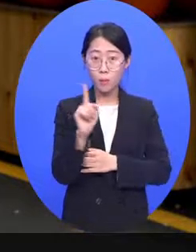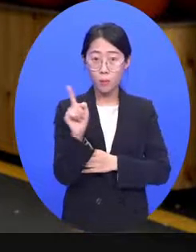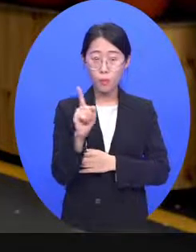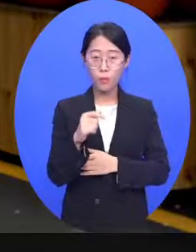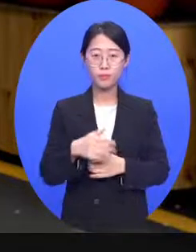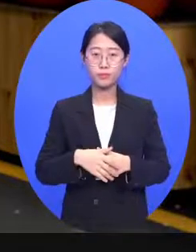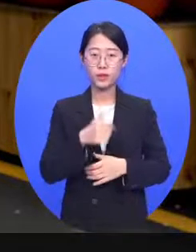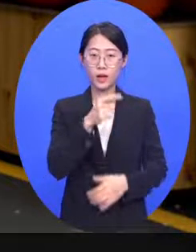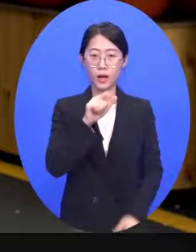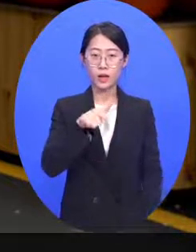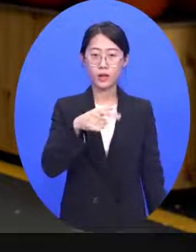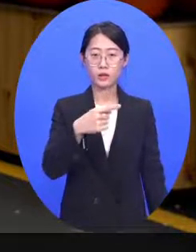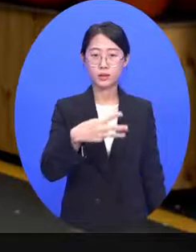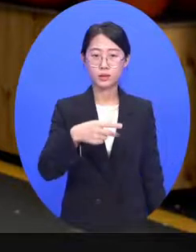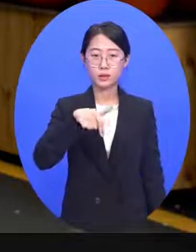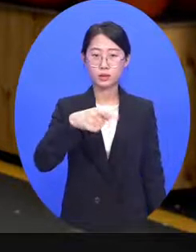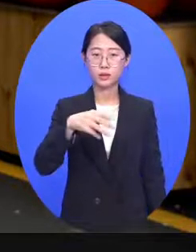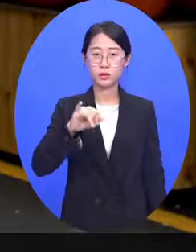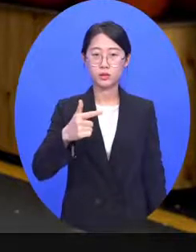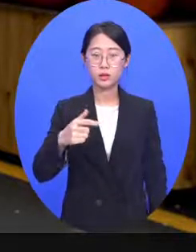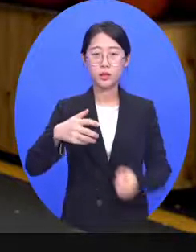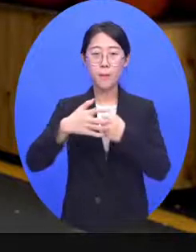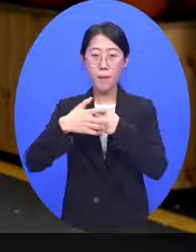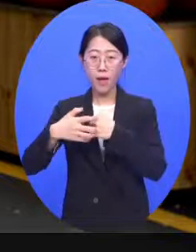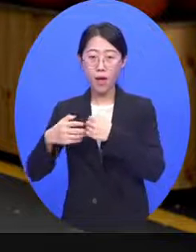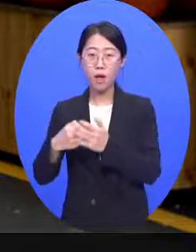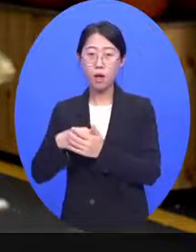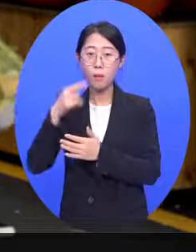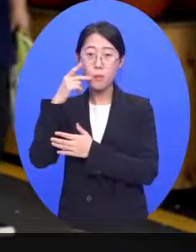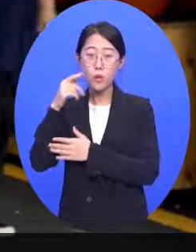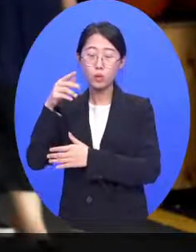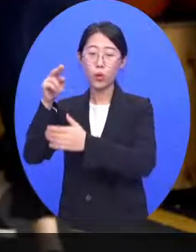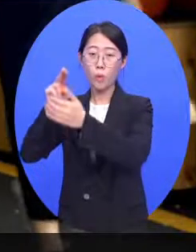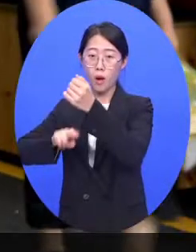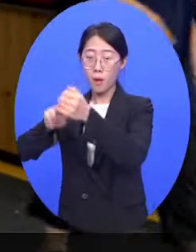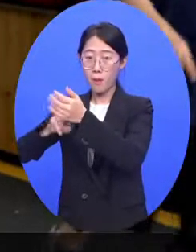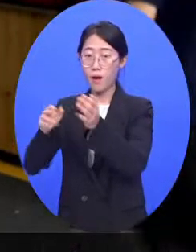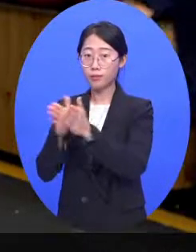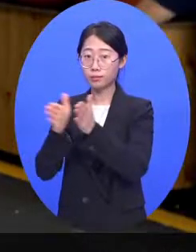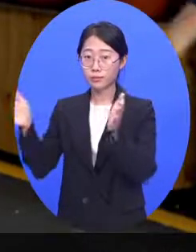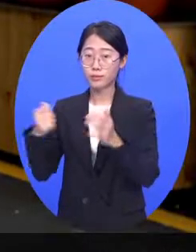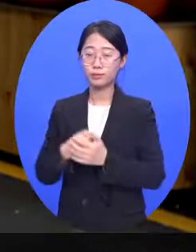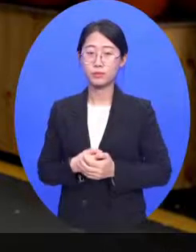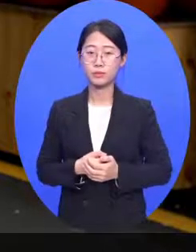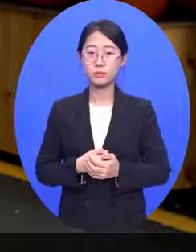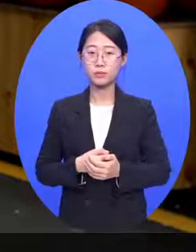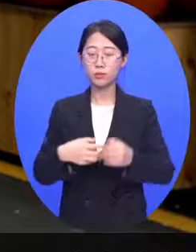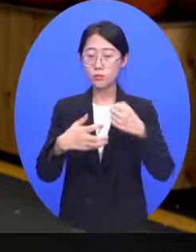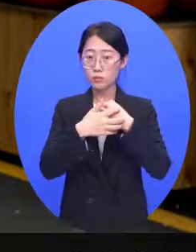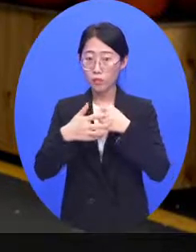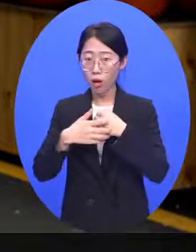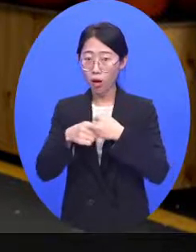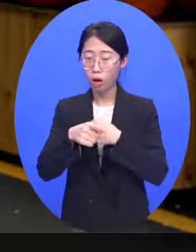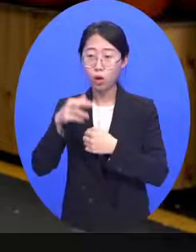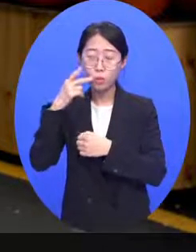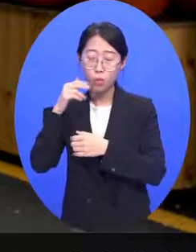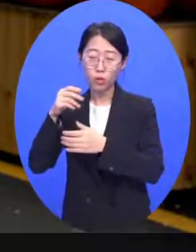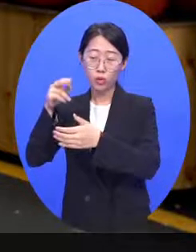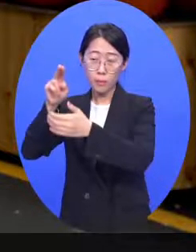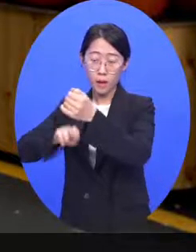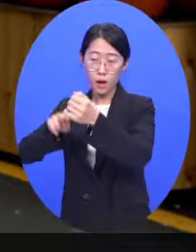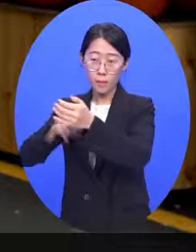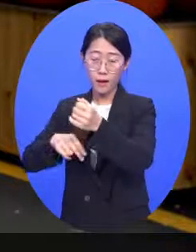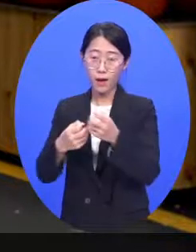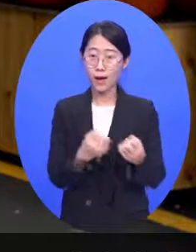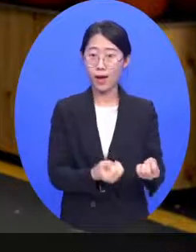천안의 대표 농특산물 중 하나인 한해 그린 천안배가 미국 수출길에 올랐는데요. 맛도 좋고 영양도 풍부한 하늘 그린